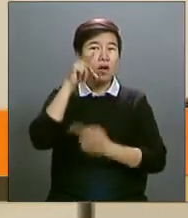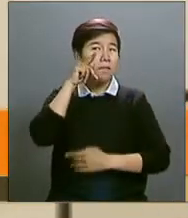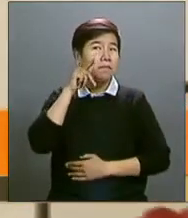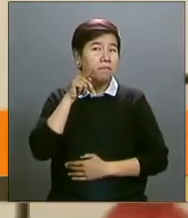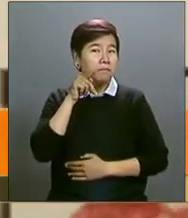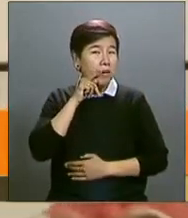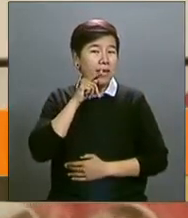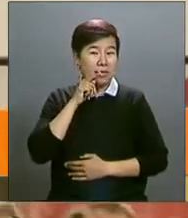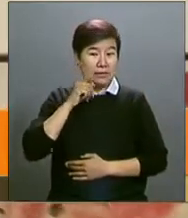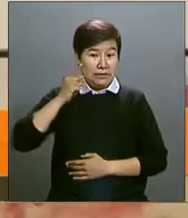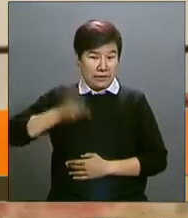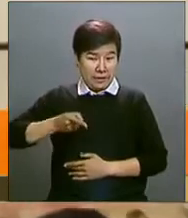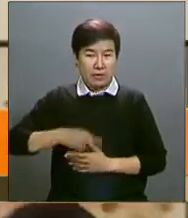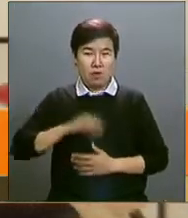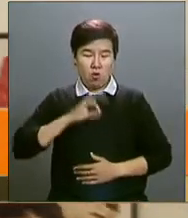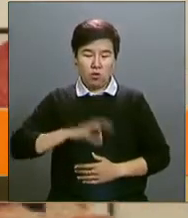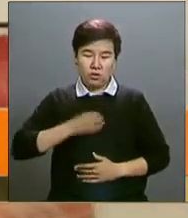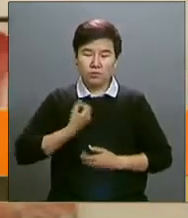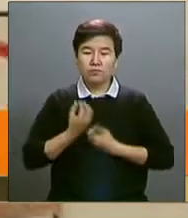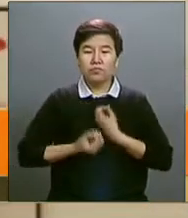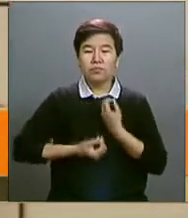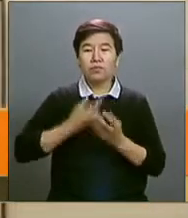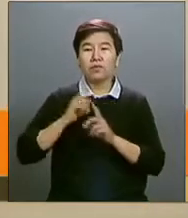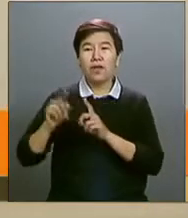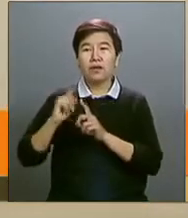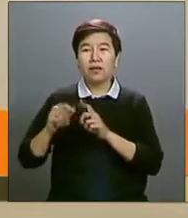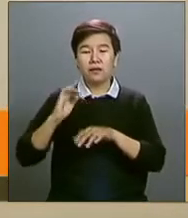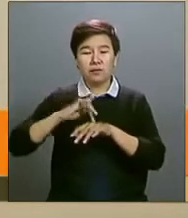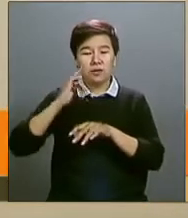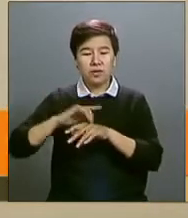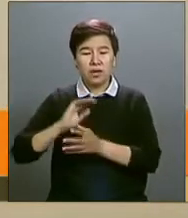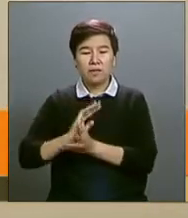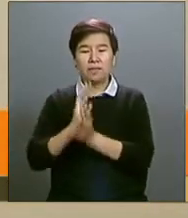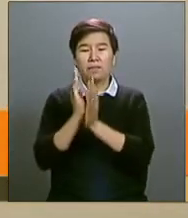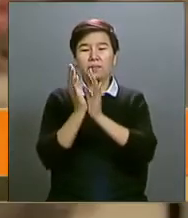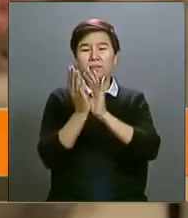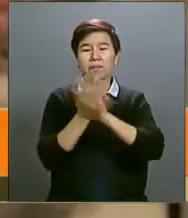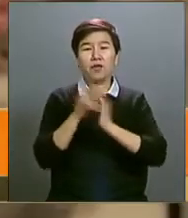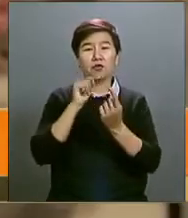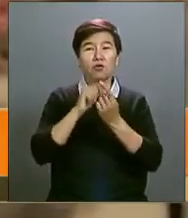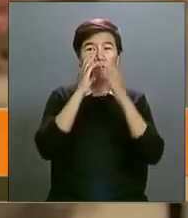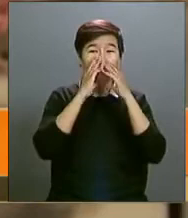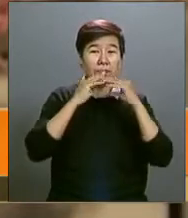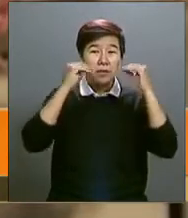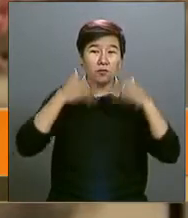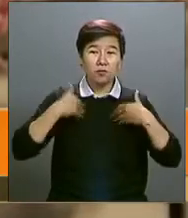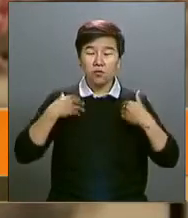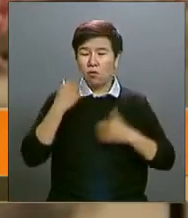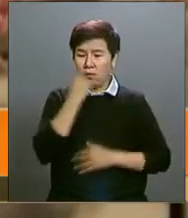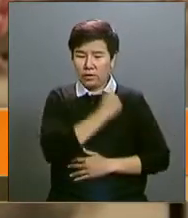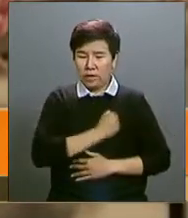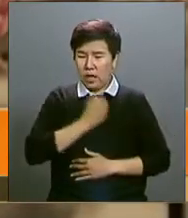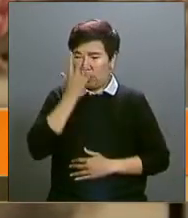ลางอารมณ์ความรู้สึกหลากหลายผันแปรไปตามบริบทรอบตัวทั้งความร่าเริงสุขสมจนถึงโศกเศร้าในคนคน